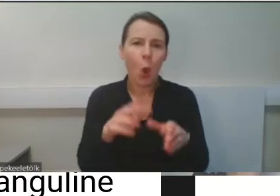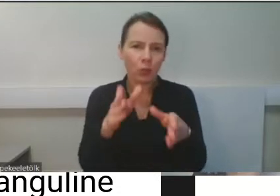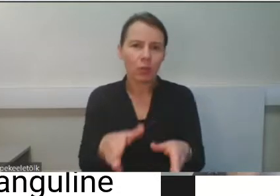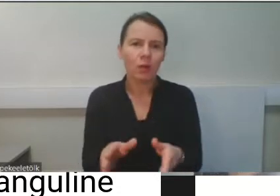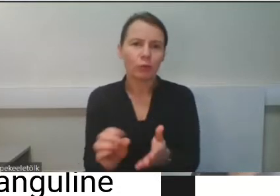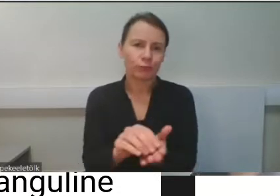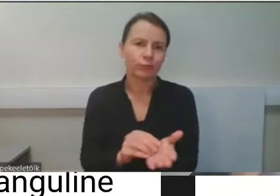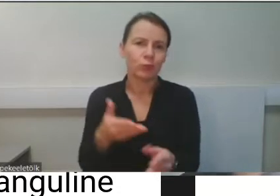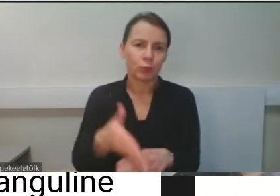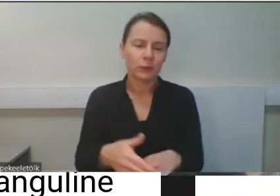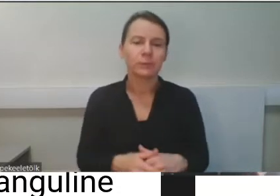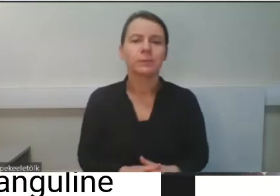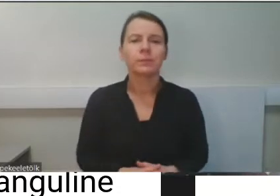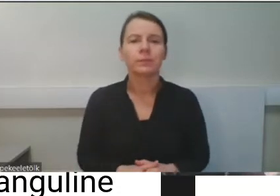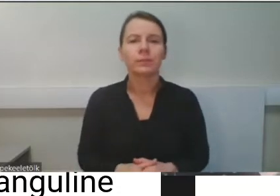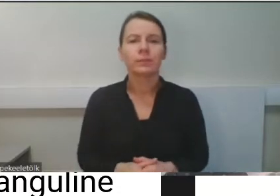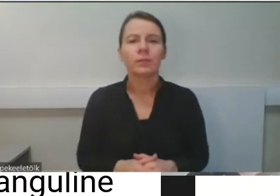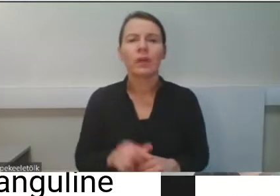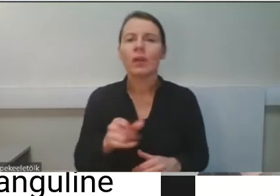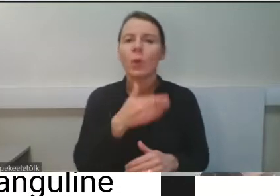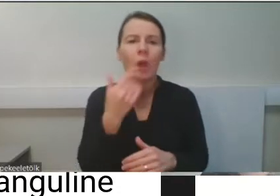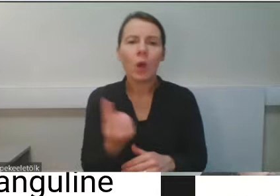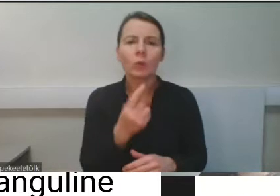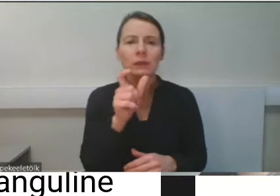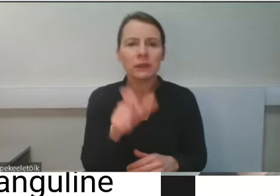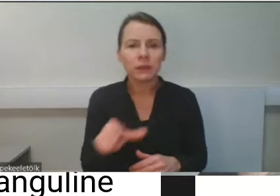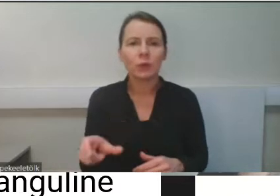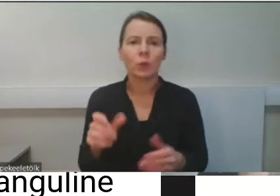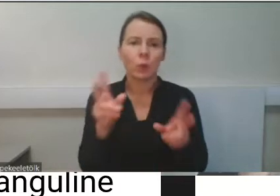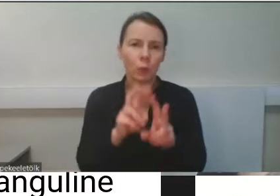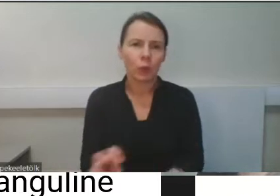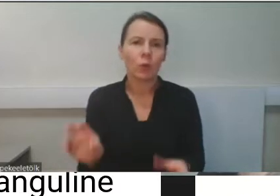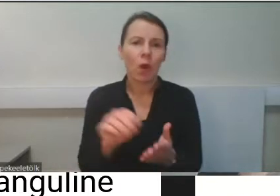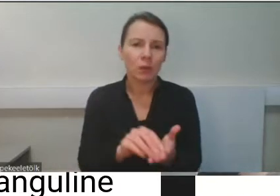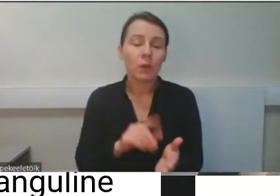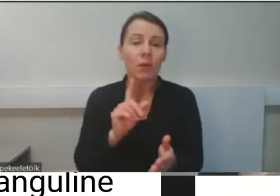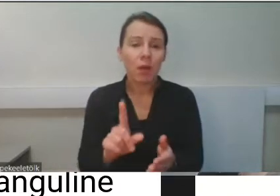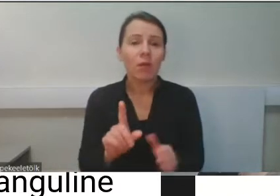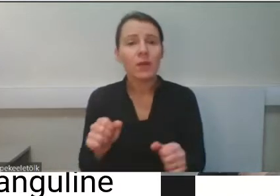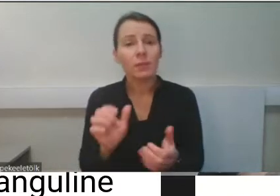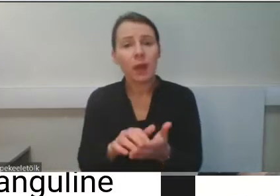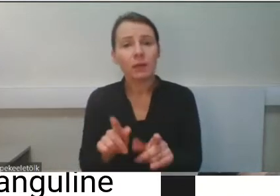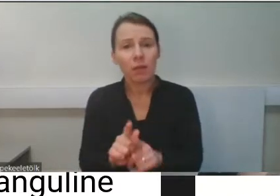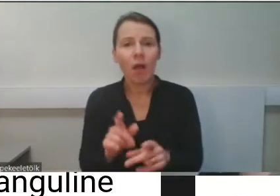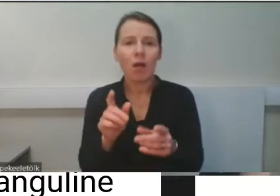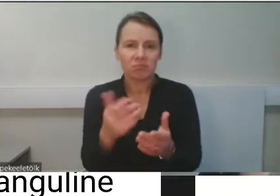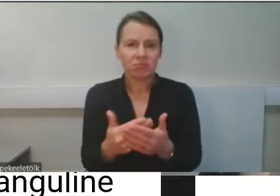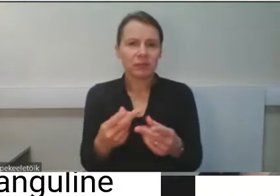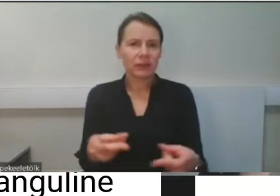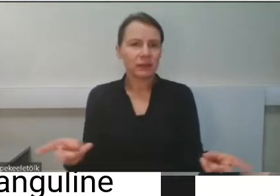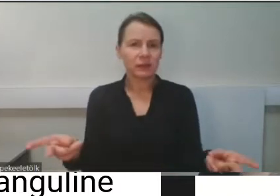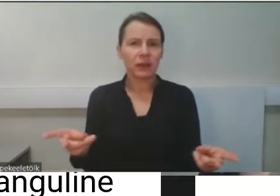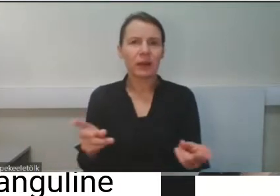koondnimetus vähenenud töövõime. Ja miks registriandmed on võib-olla